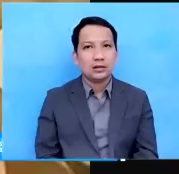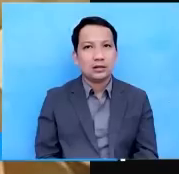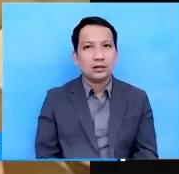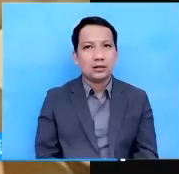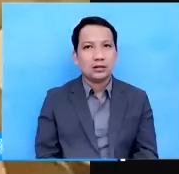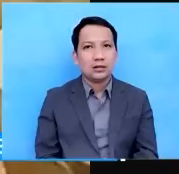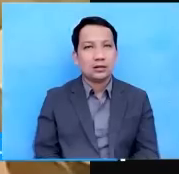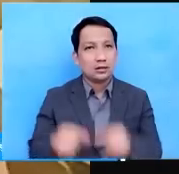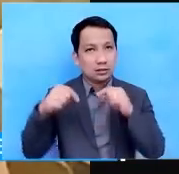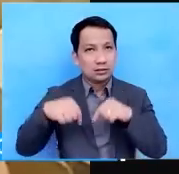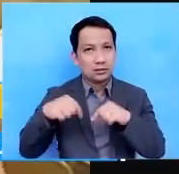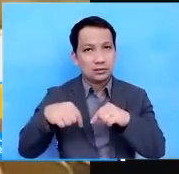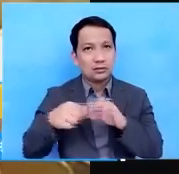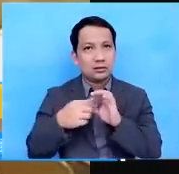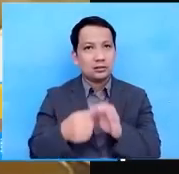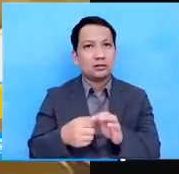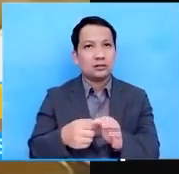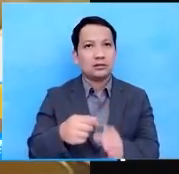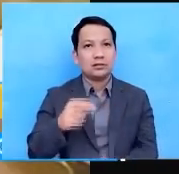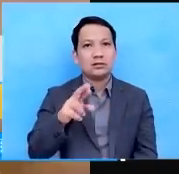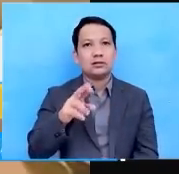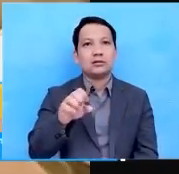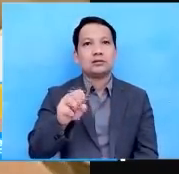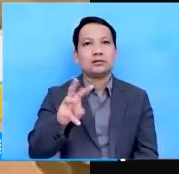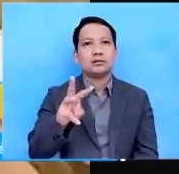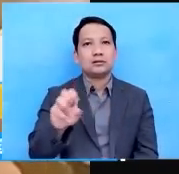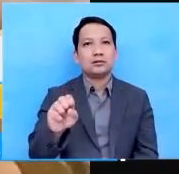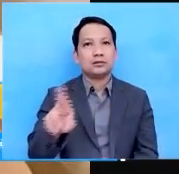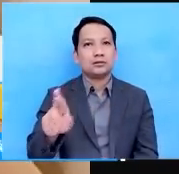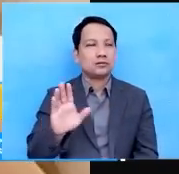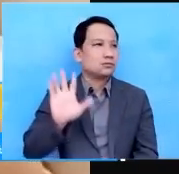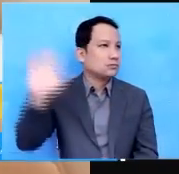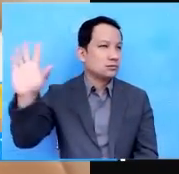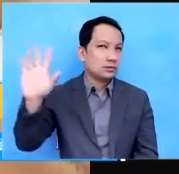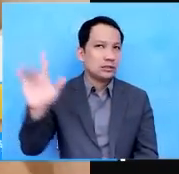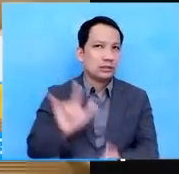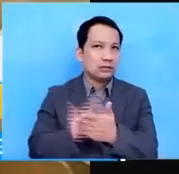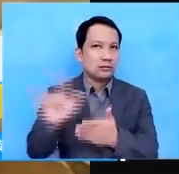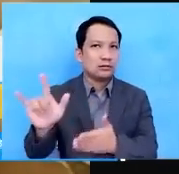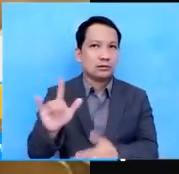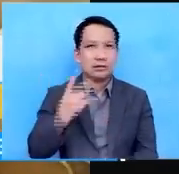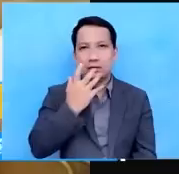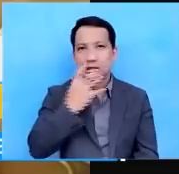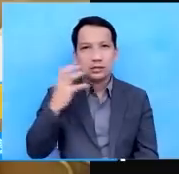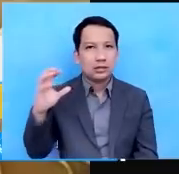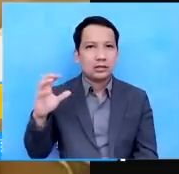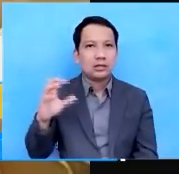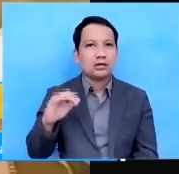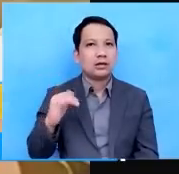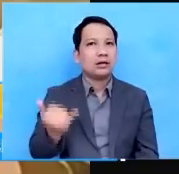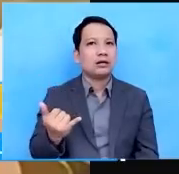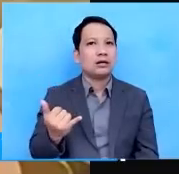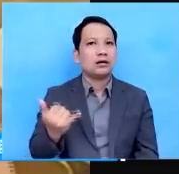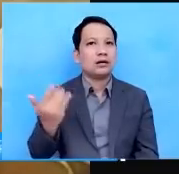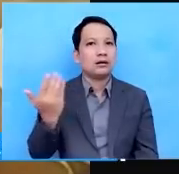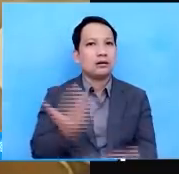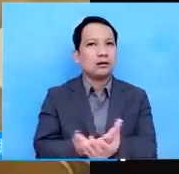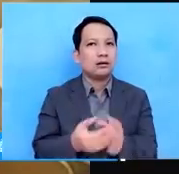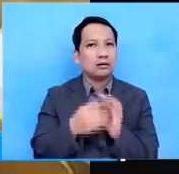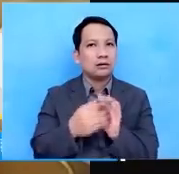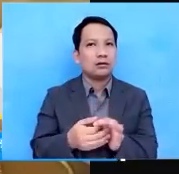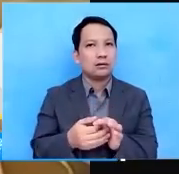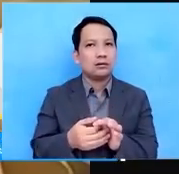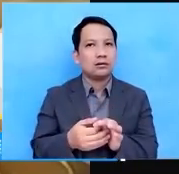Andito po ako ngayon sa Resorts World kasi mainit ko talaga sa airport. Tapos wala na pong chance na makasakay ako